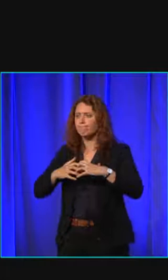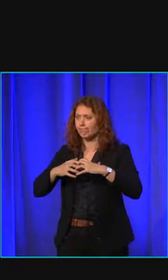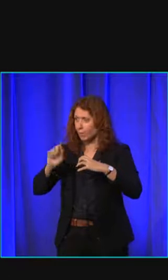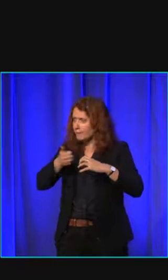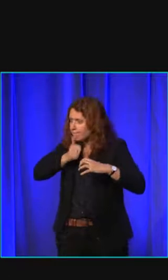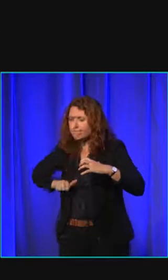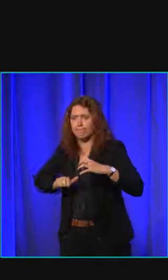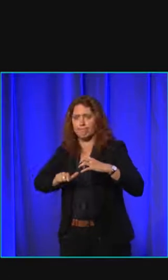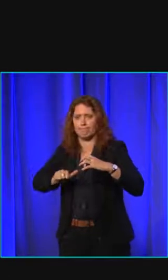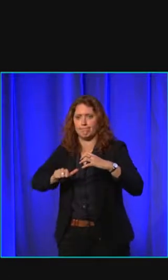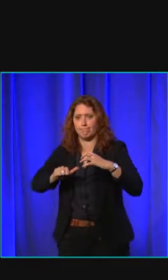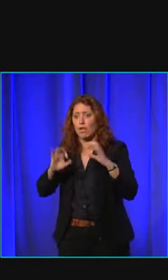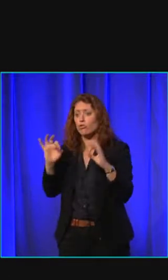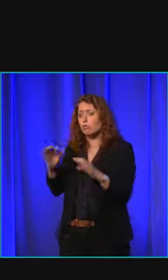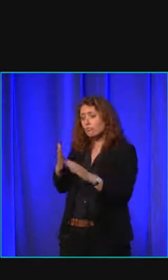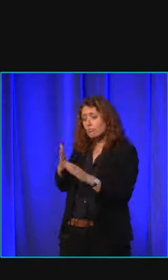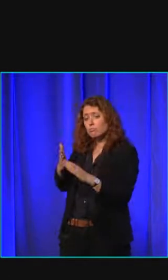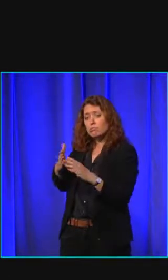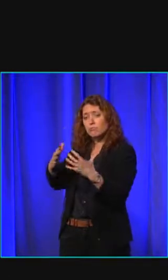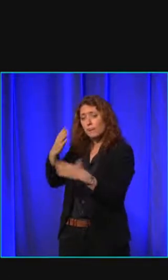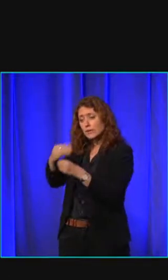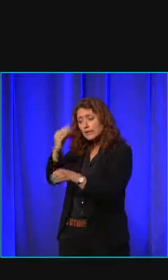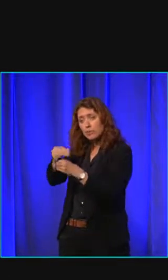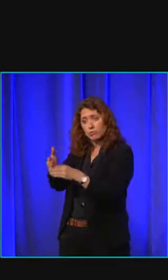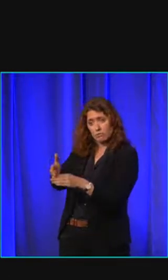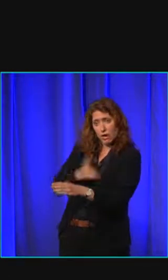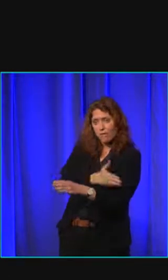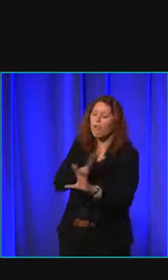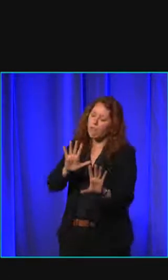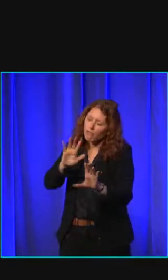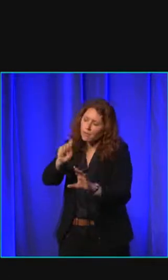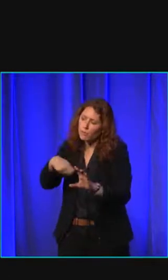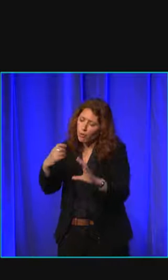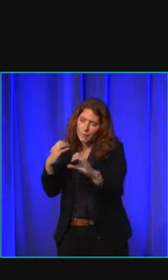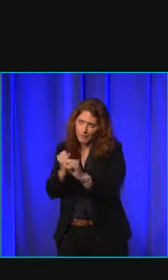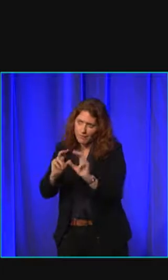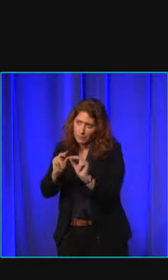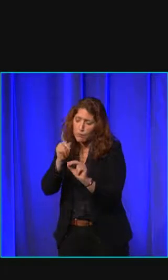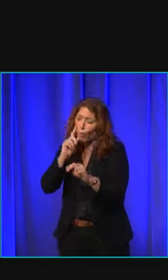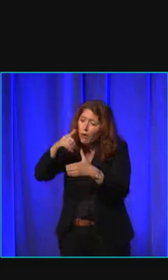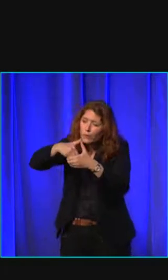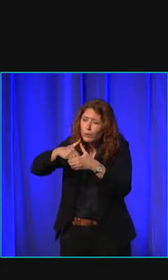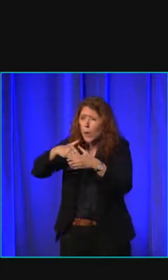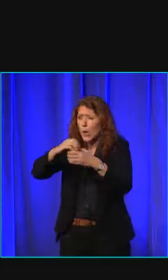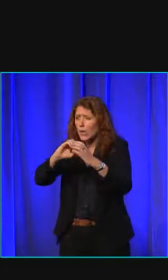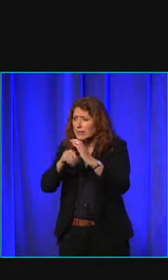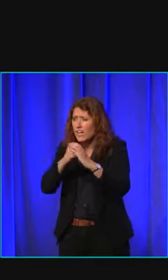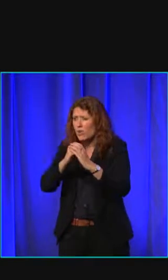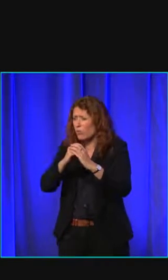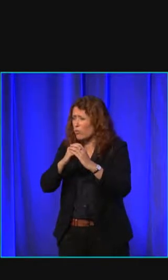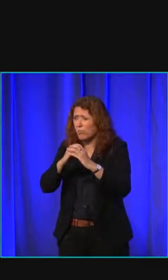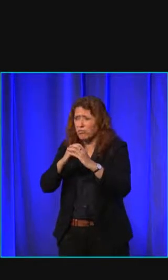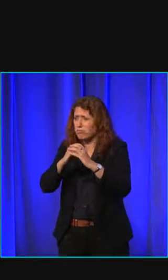avant l'apprentissage, on a, alors de manière très schématique, parce que des cellules, des neurones, il y en a 10 à